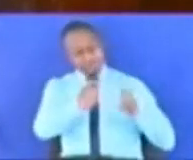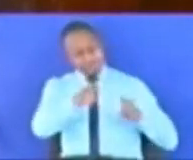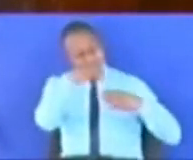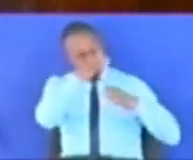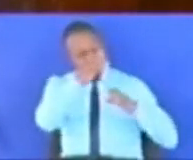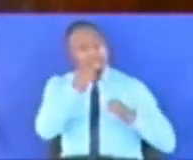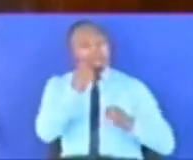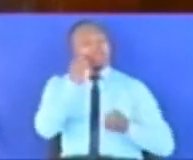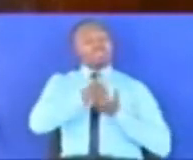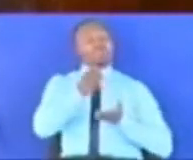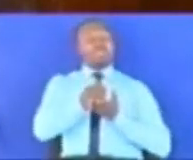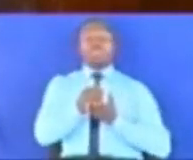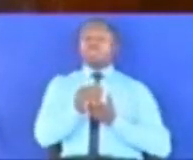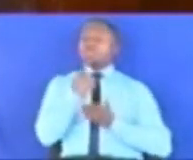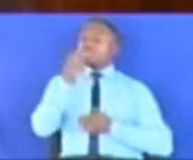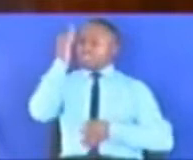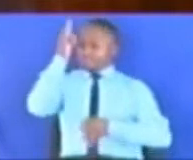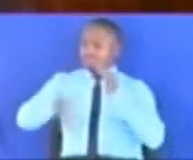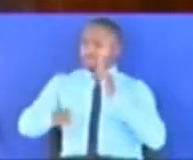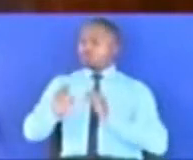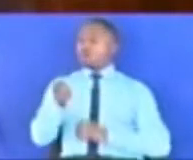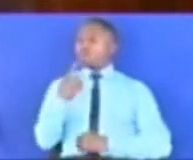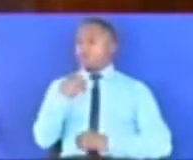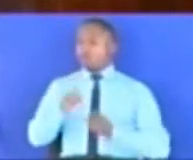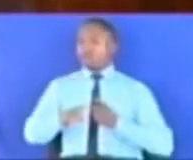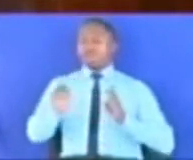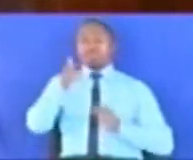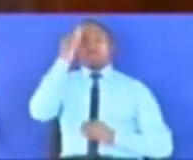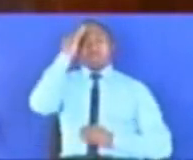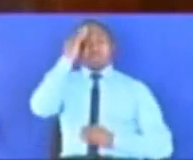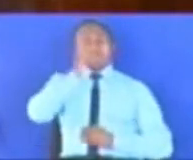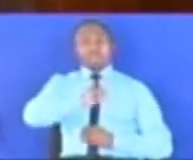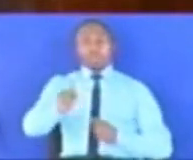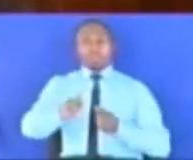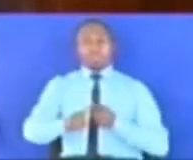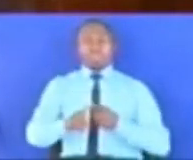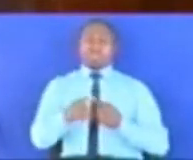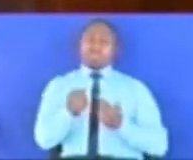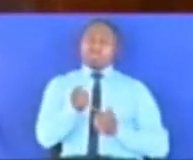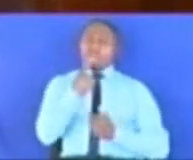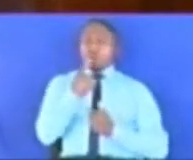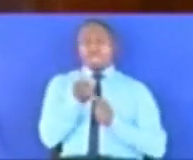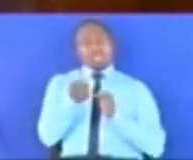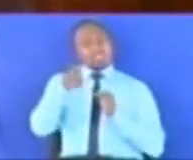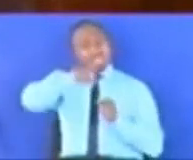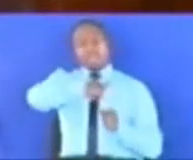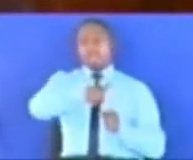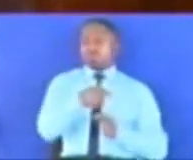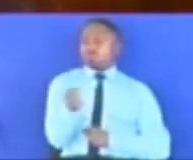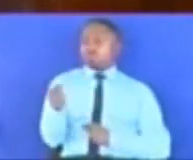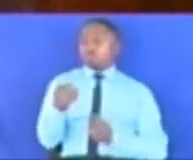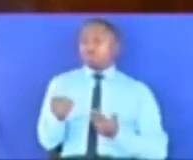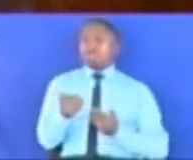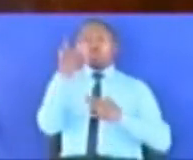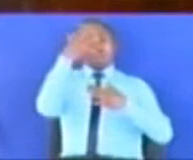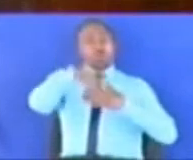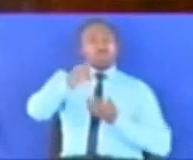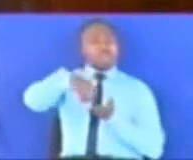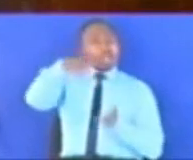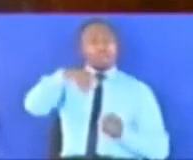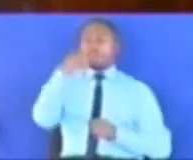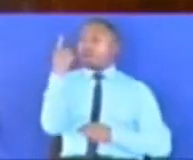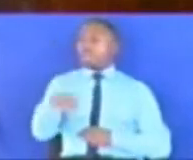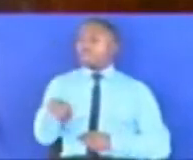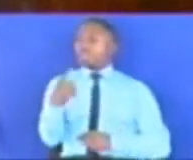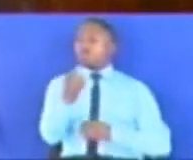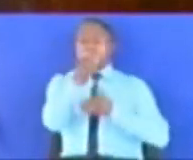kwamba inafaa kuwa ni medicine. Lakini inatambulika kama supplementary. Kwa hiyo mheshimiwa spika, na inauzwa ghali